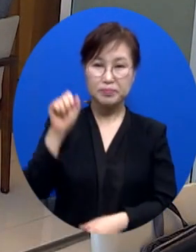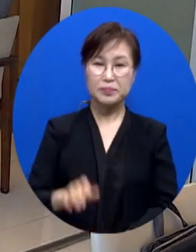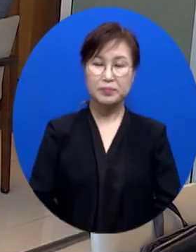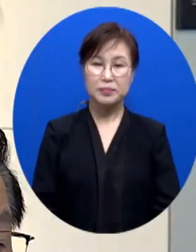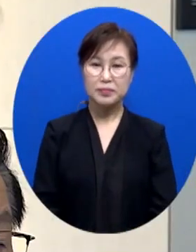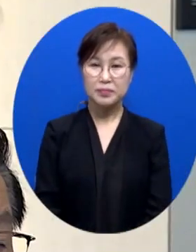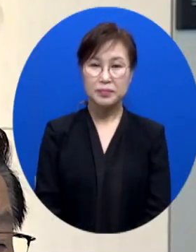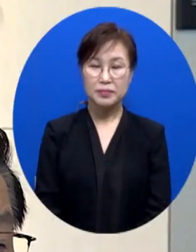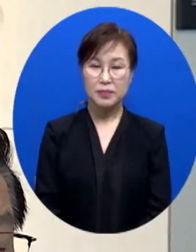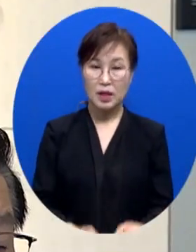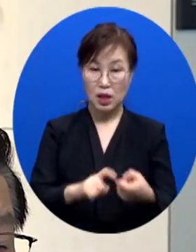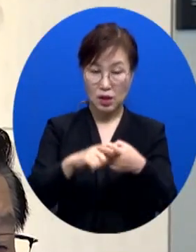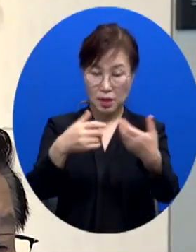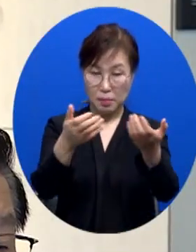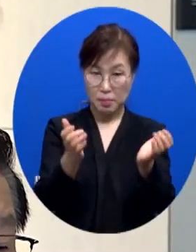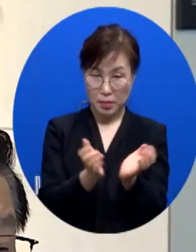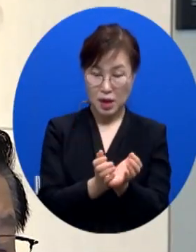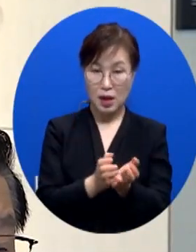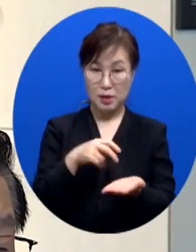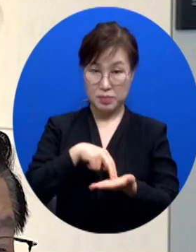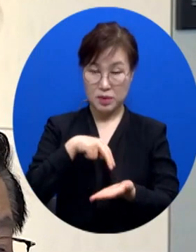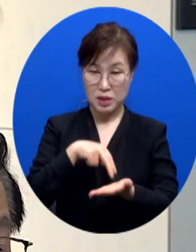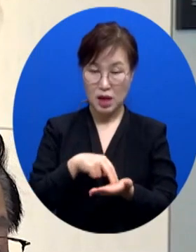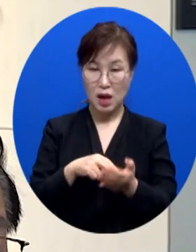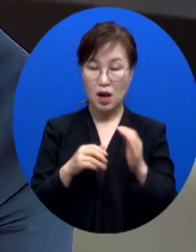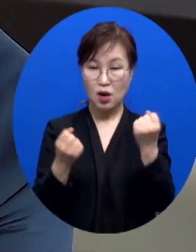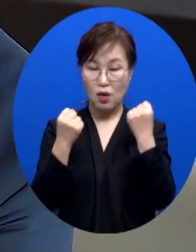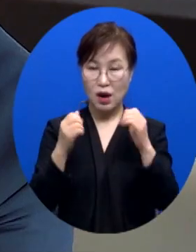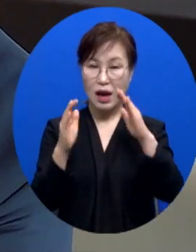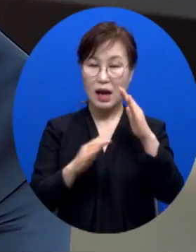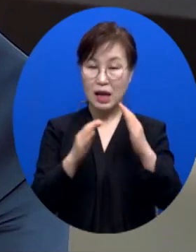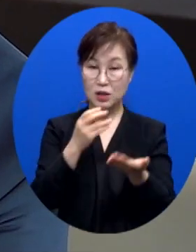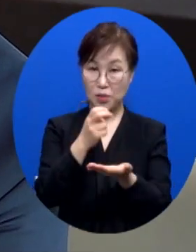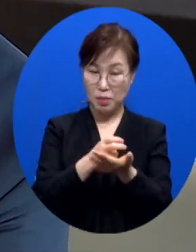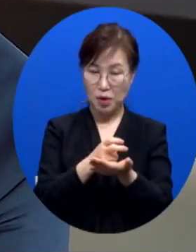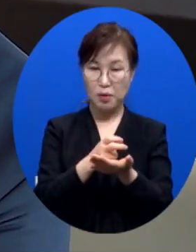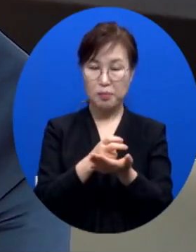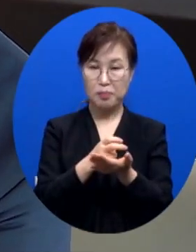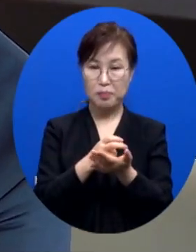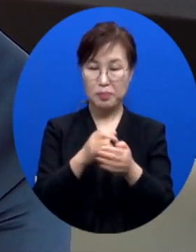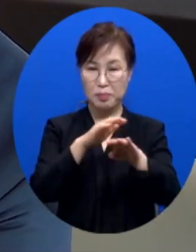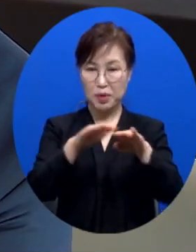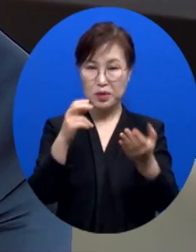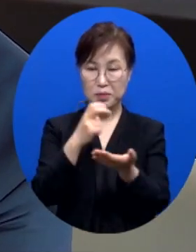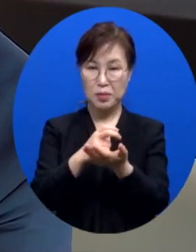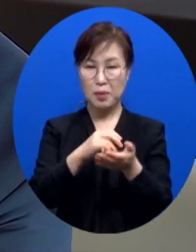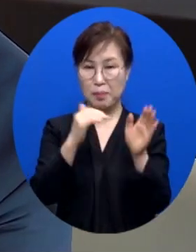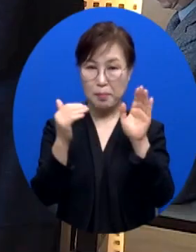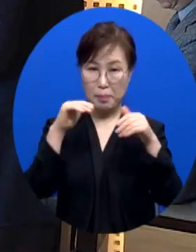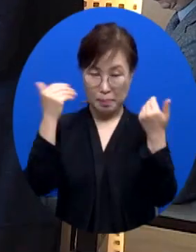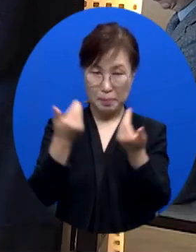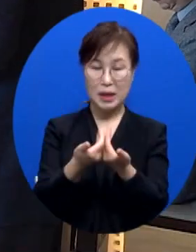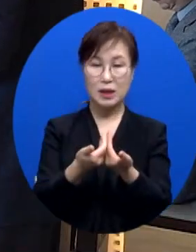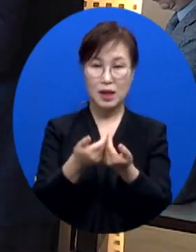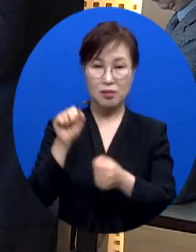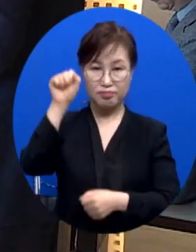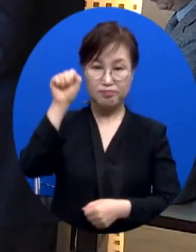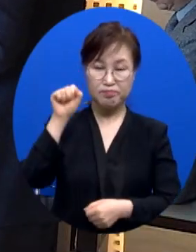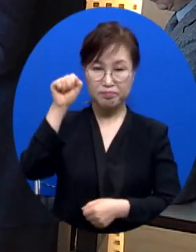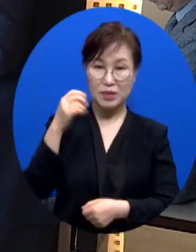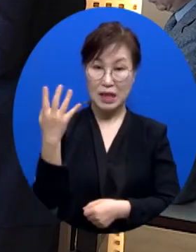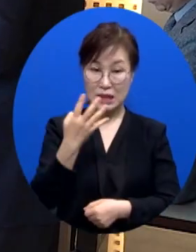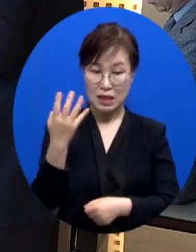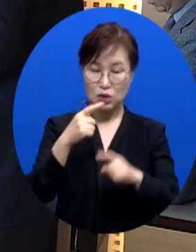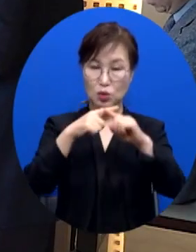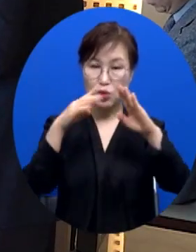인기총은 각구 연합회 차원의 건강가정기본법과 평등법 제정 반대 시위를 전개하기로 결의하고 사천여